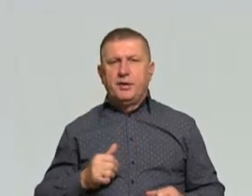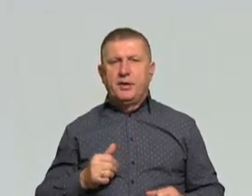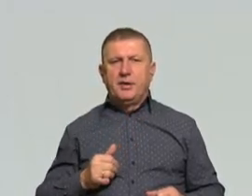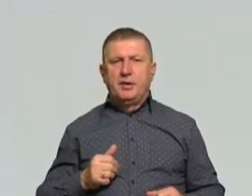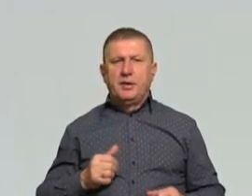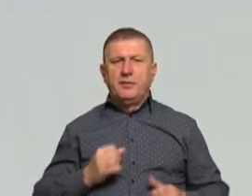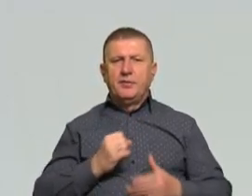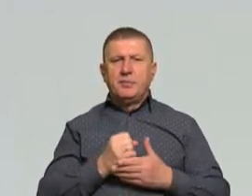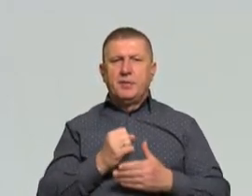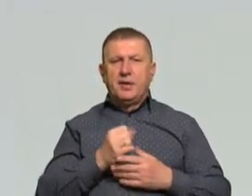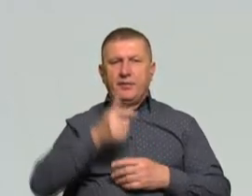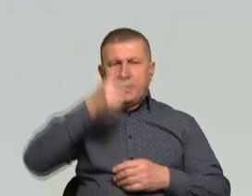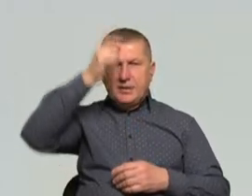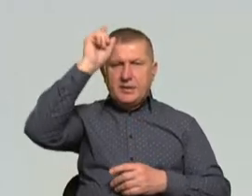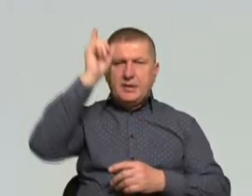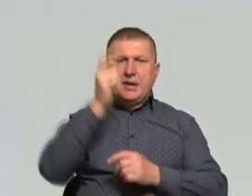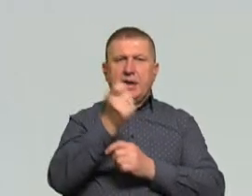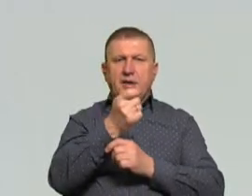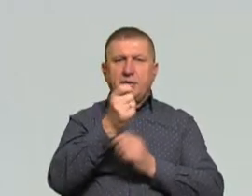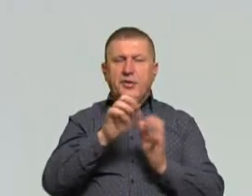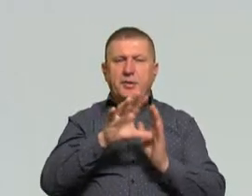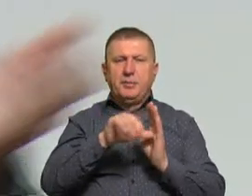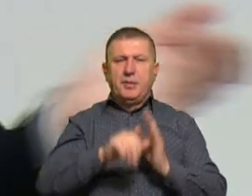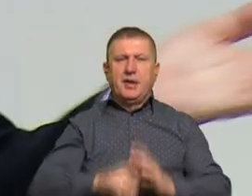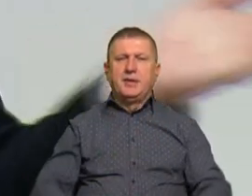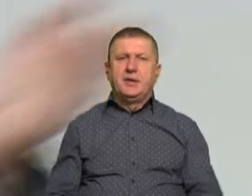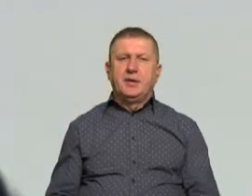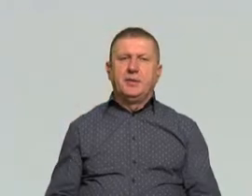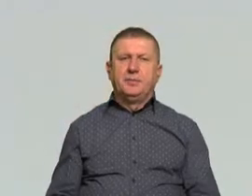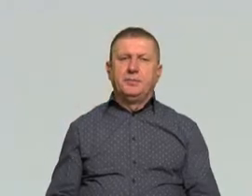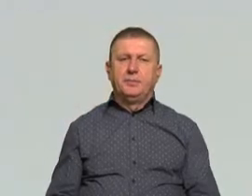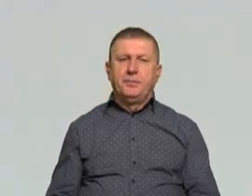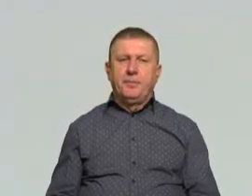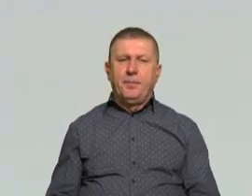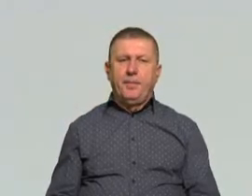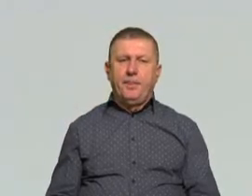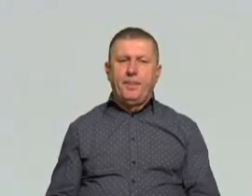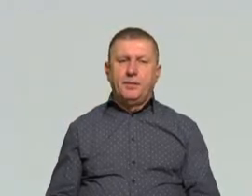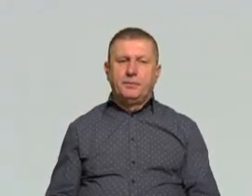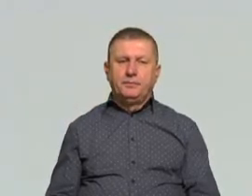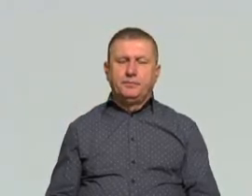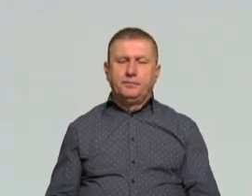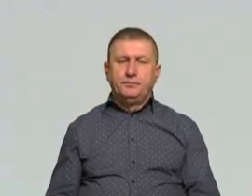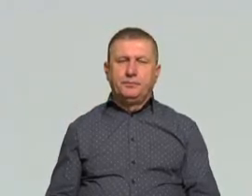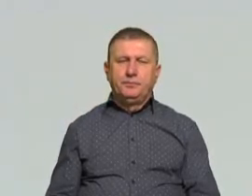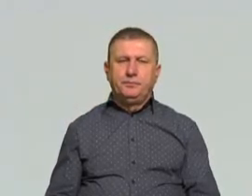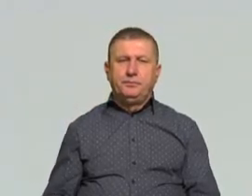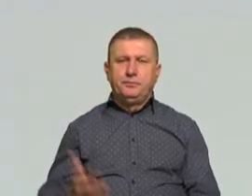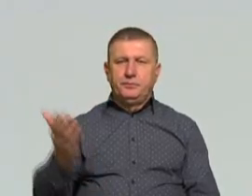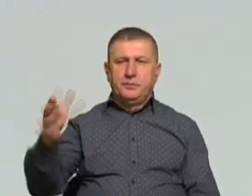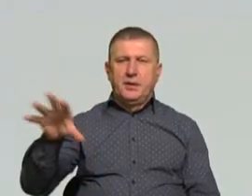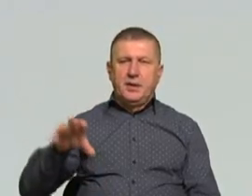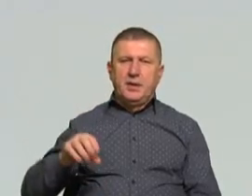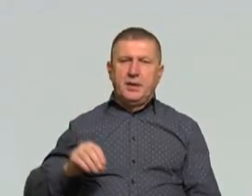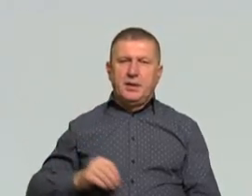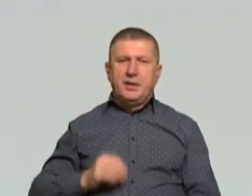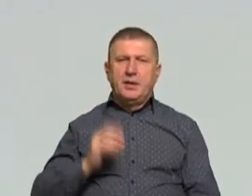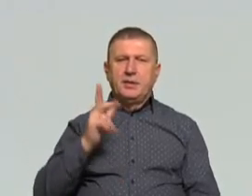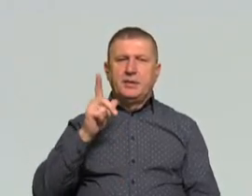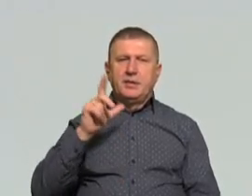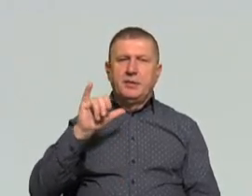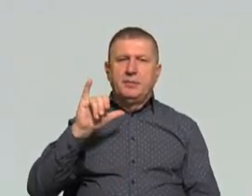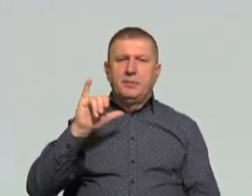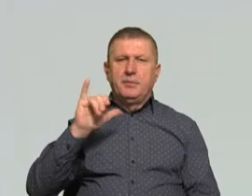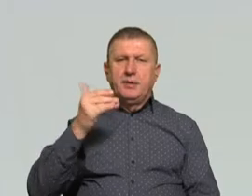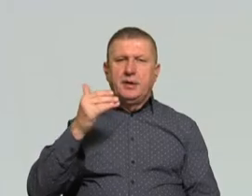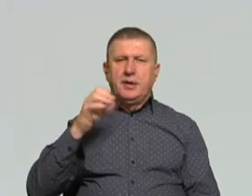w sprawie Straży Miejskiej, współorganizatorem. Tutaj pan właśnie wtedy, Jarosław Klimaszewski, odpowiadał za to,